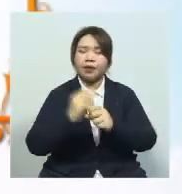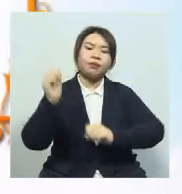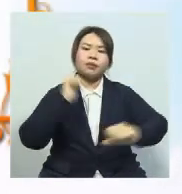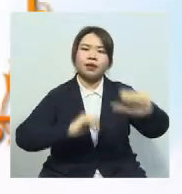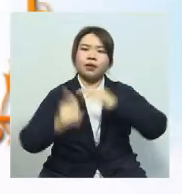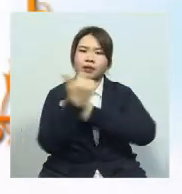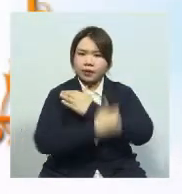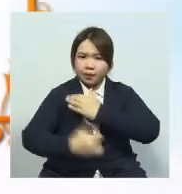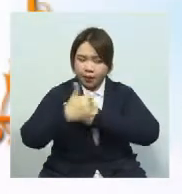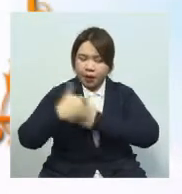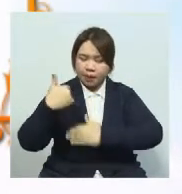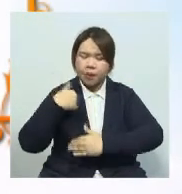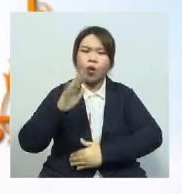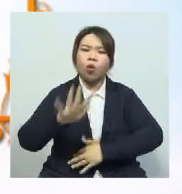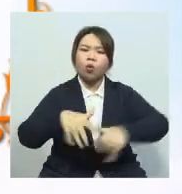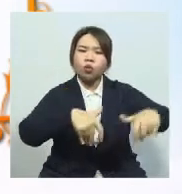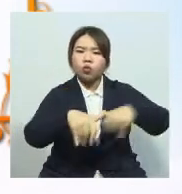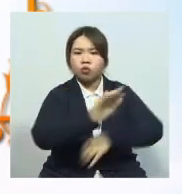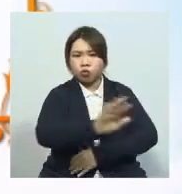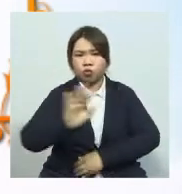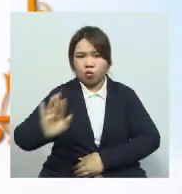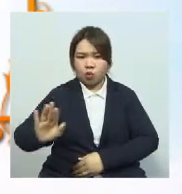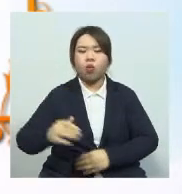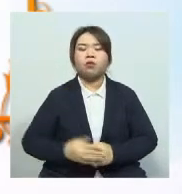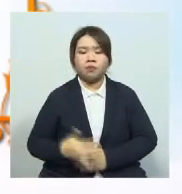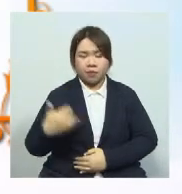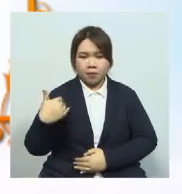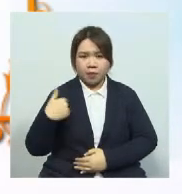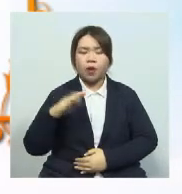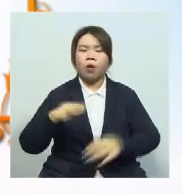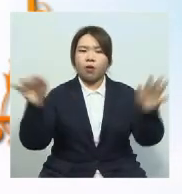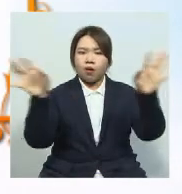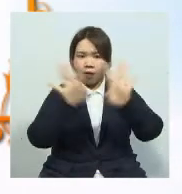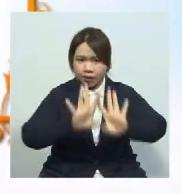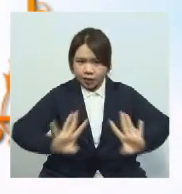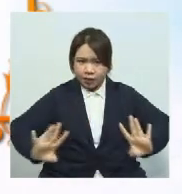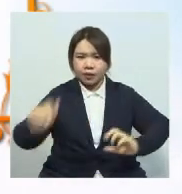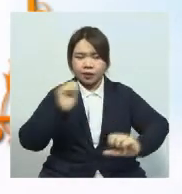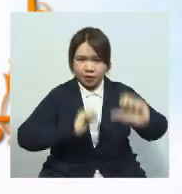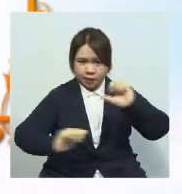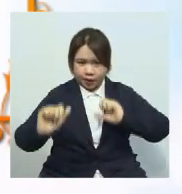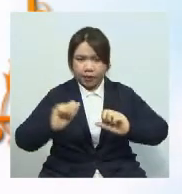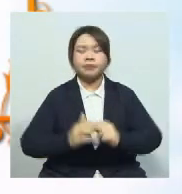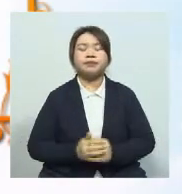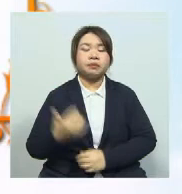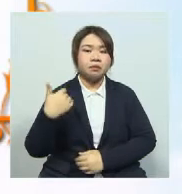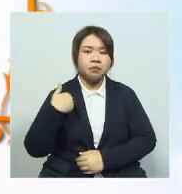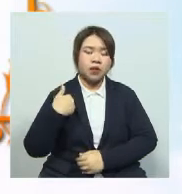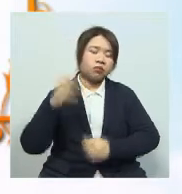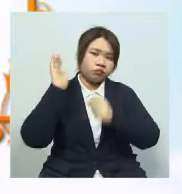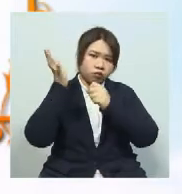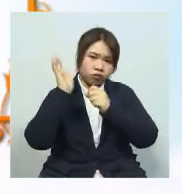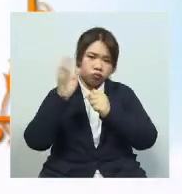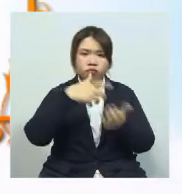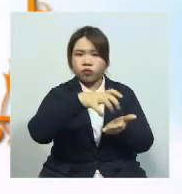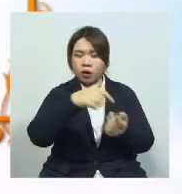แสดงพื้นบ้านนานาชาติชุดการแสดงมหัศจรรย์ชาติพันธุ์อาเซียนและการเสวนาทางวิชาการเรื่องชุมชน